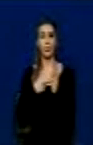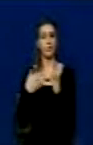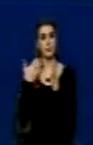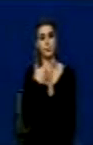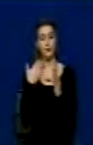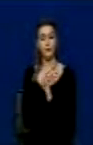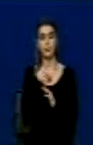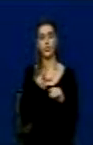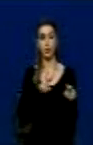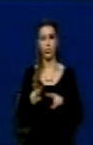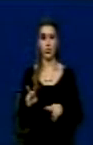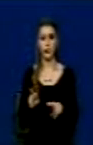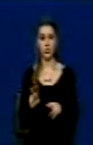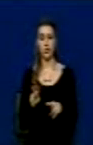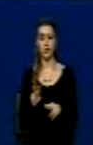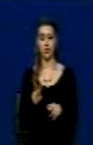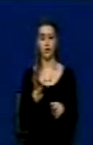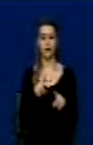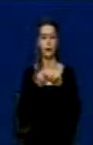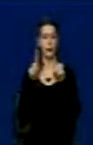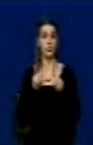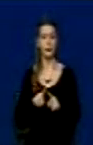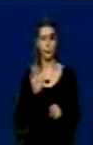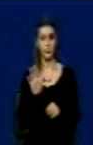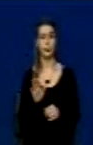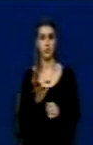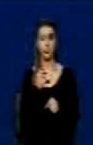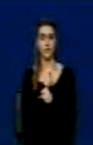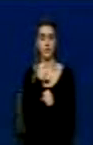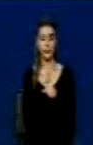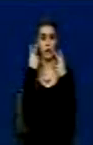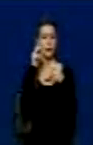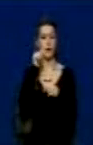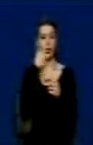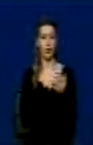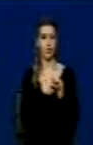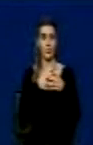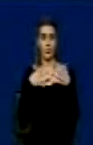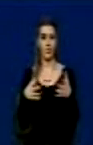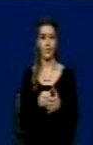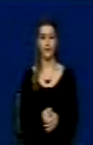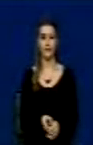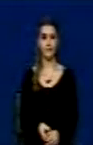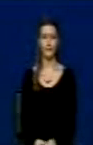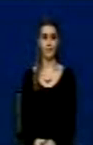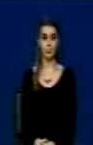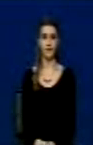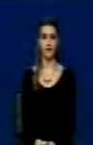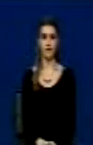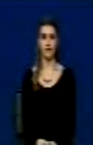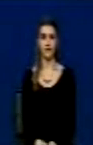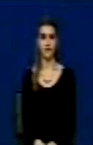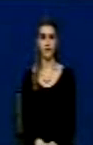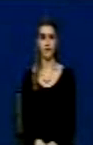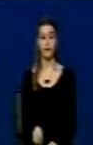në gjyqësor si njërin prej problemeve ma të rëndësishme të drejtësisë në Kosovë.